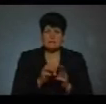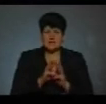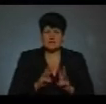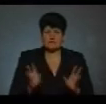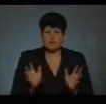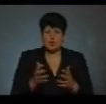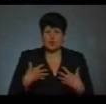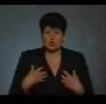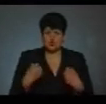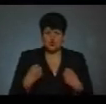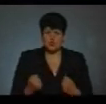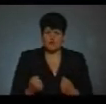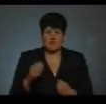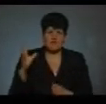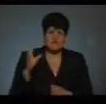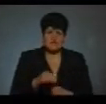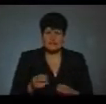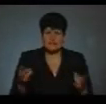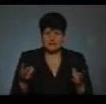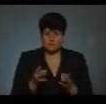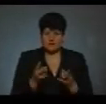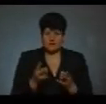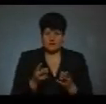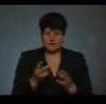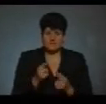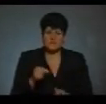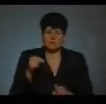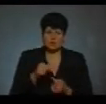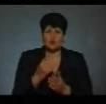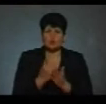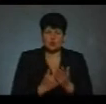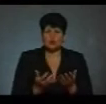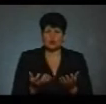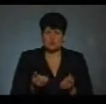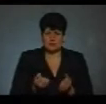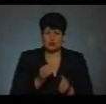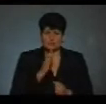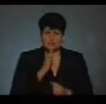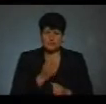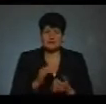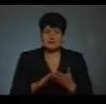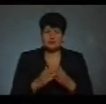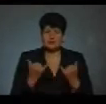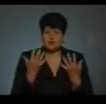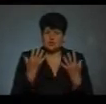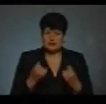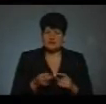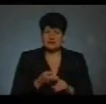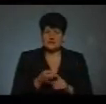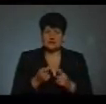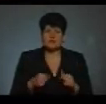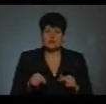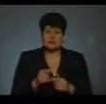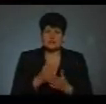здоров'я. Тобто все необхідне відповідно до протоколу пацієнтка отримує. Станом на сьогоднішній день в інфекційному відділенні